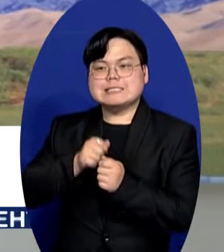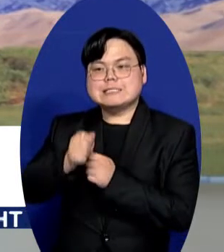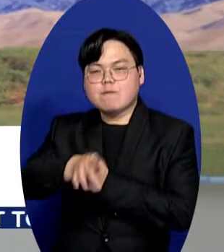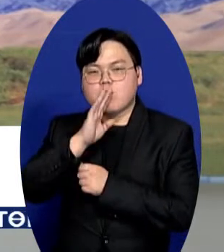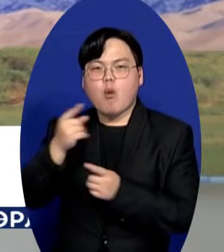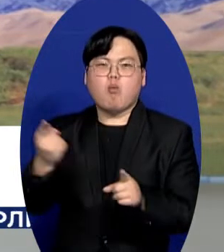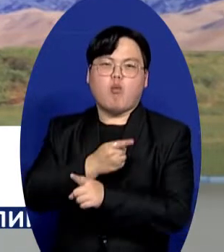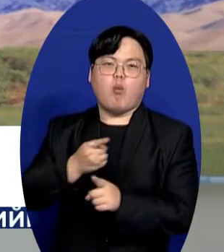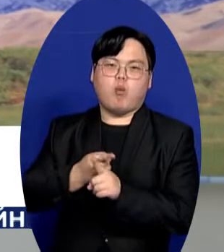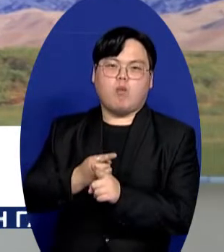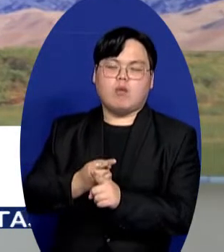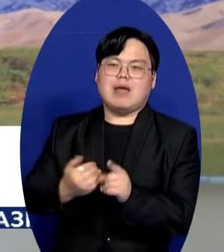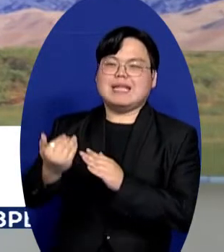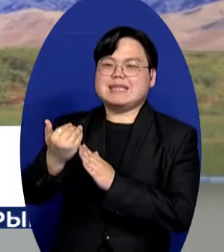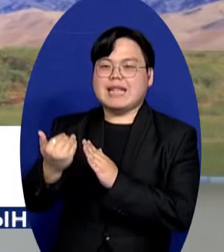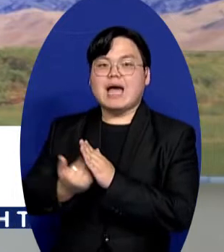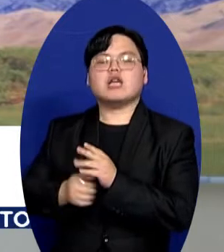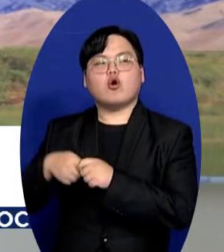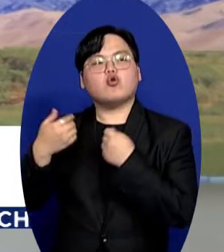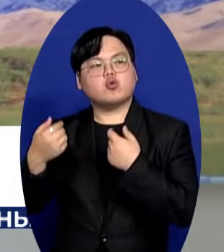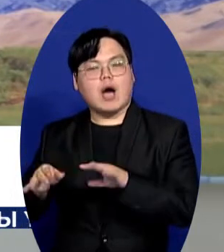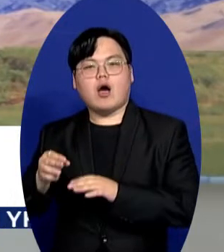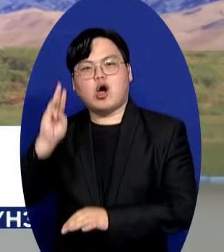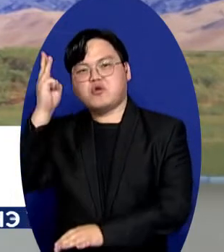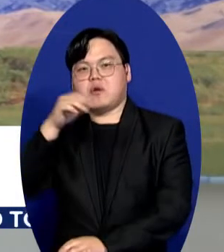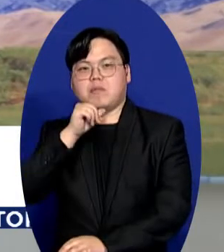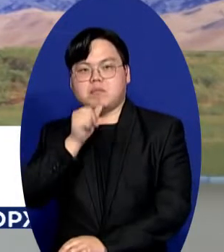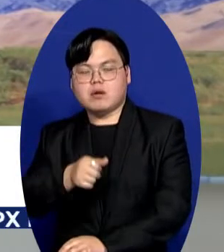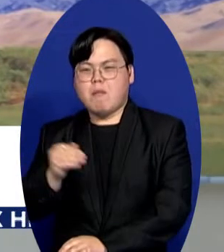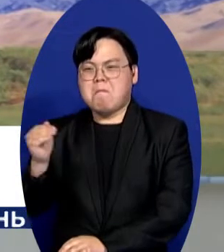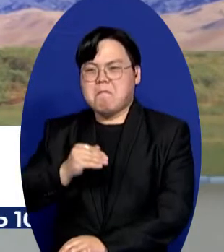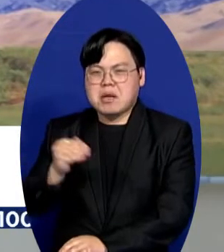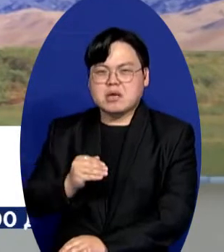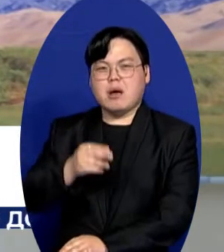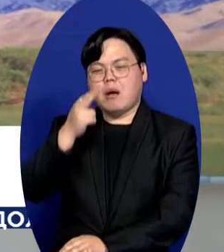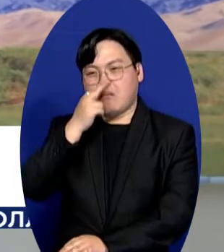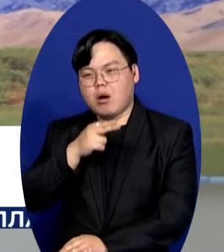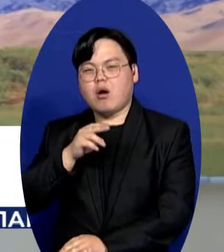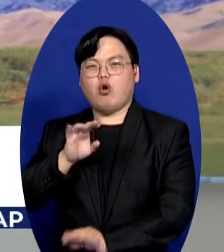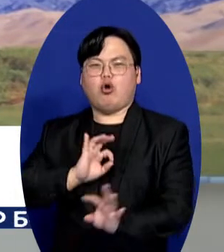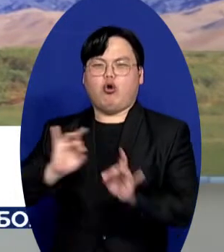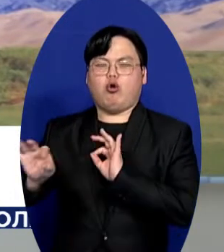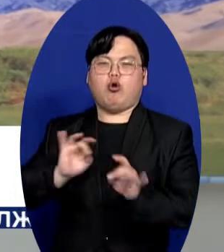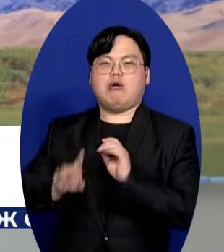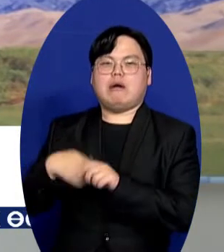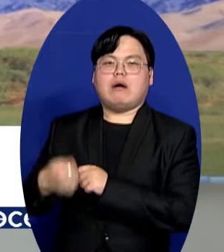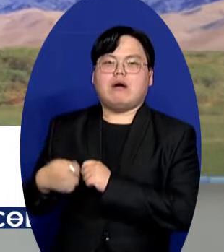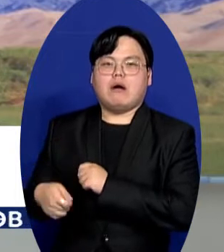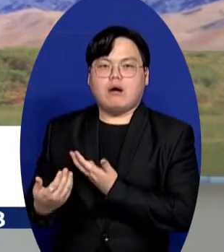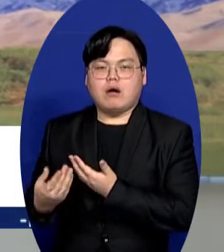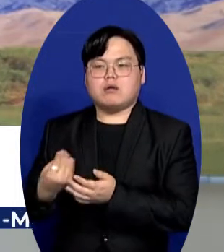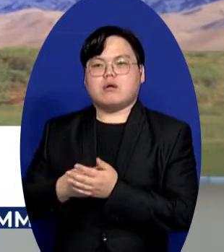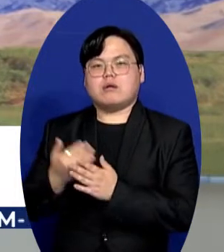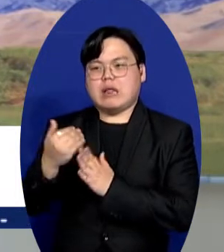буцаа тайлагнахдаа тодорхой биш тайлагнадаг эд хөрөнгө машин техник томилол янз бүрийн зарцуулт тавсан орлого болгож буцаж оруулаад тэрийг